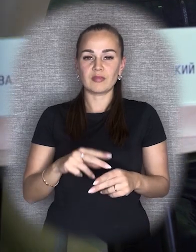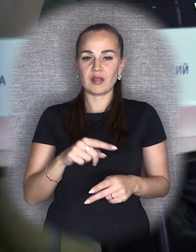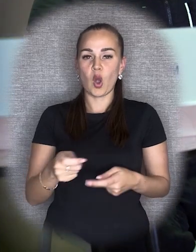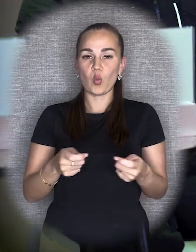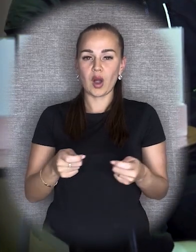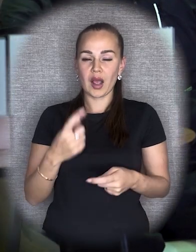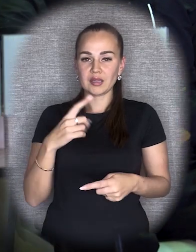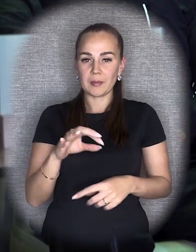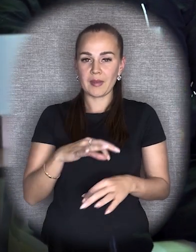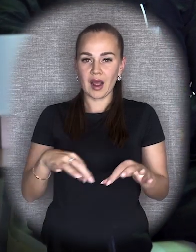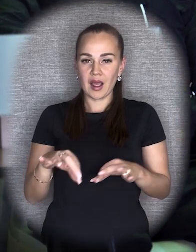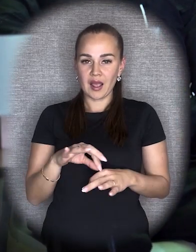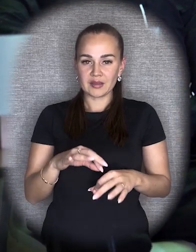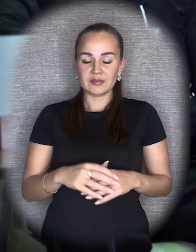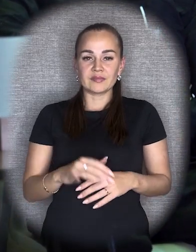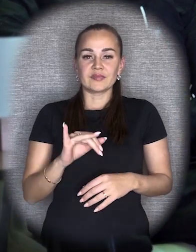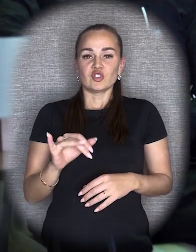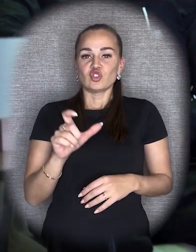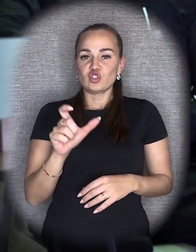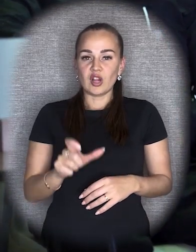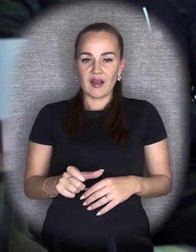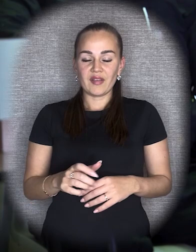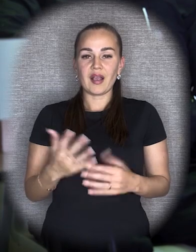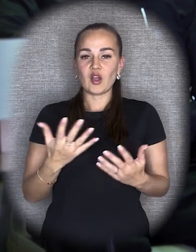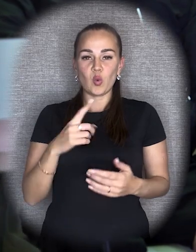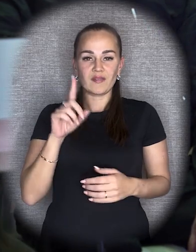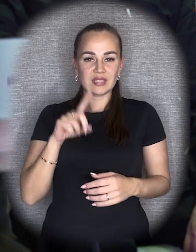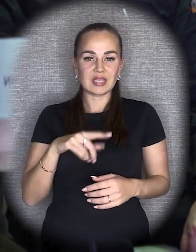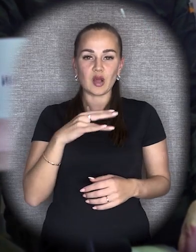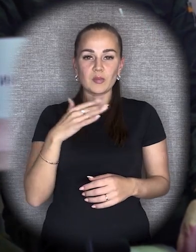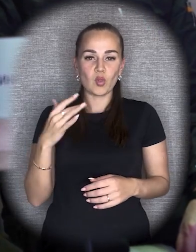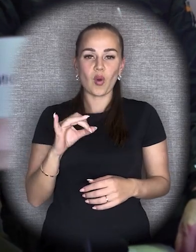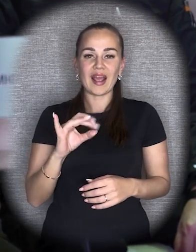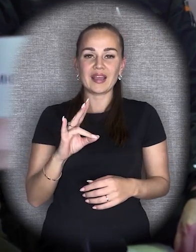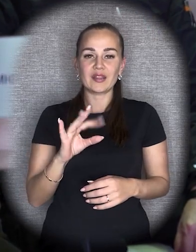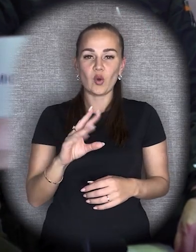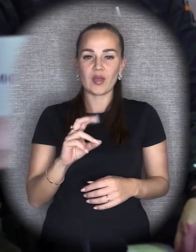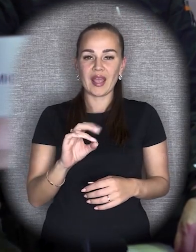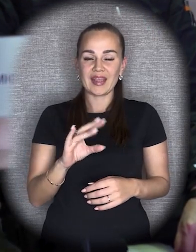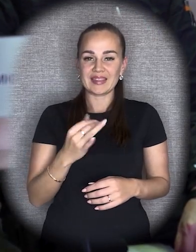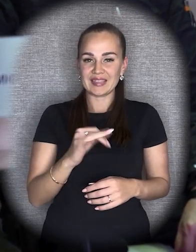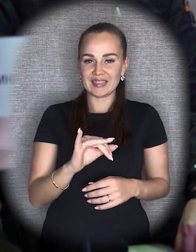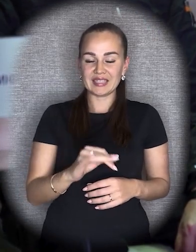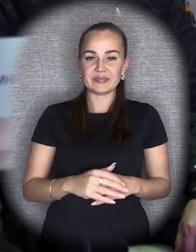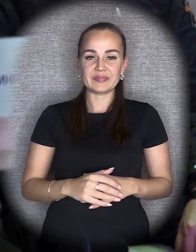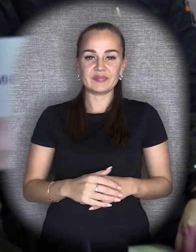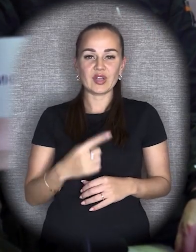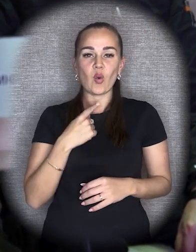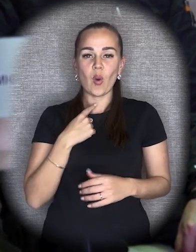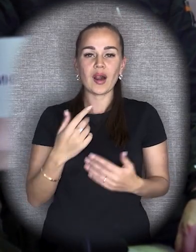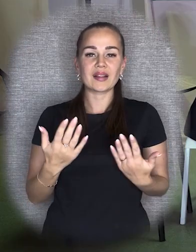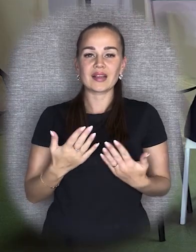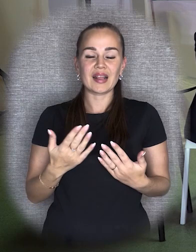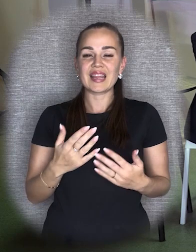и человек, которого знает весь Петербург, Иннокентий Иванов, голос которого невозможно ни с